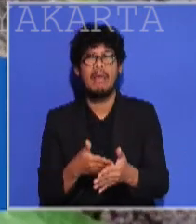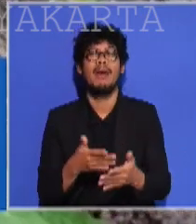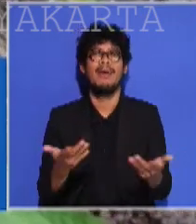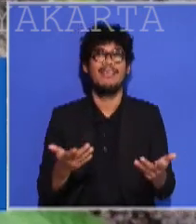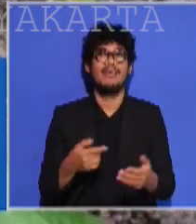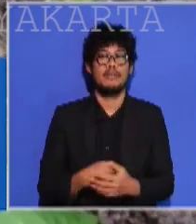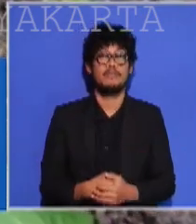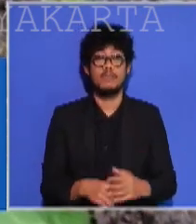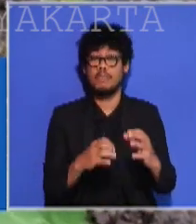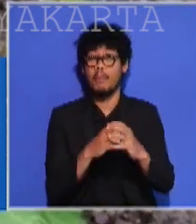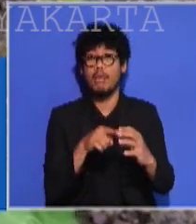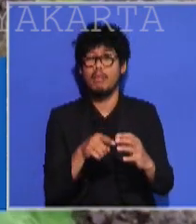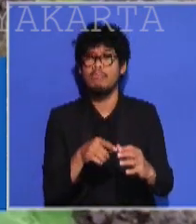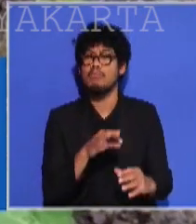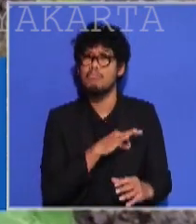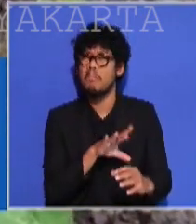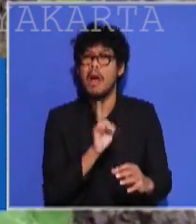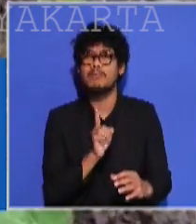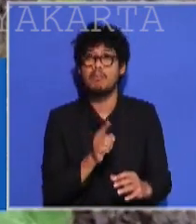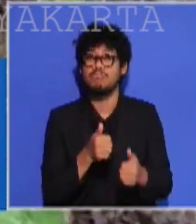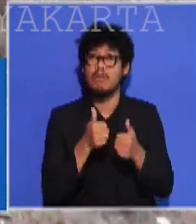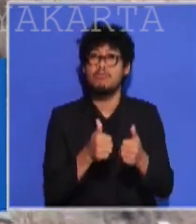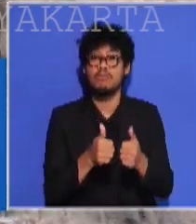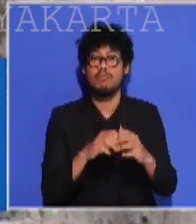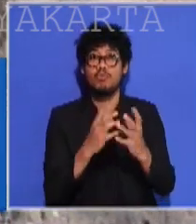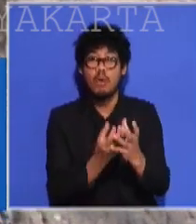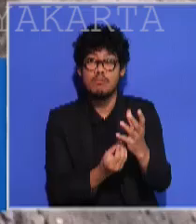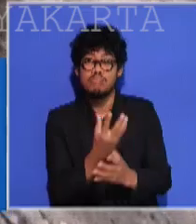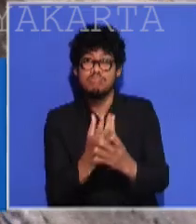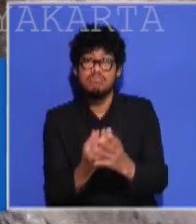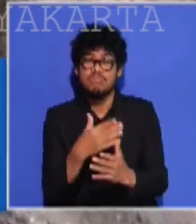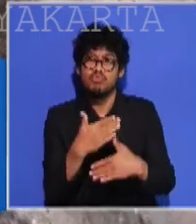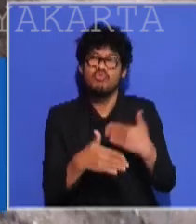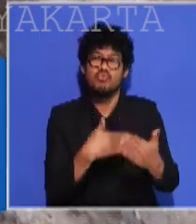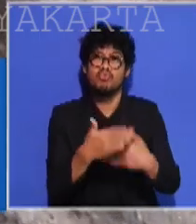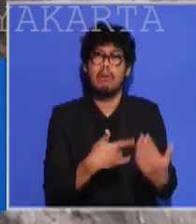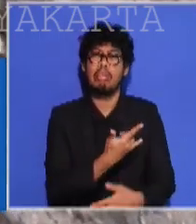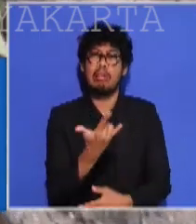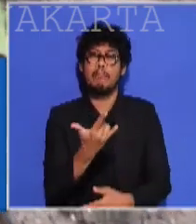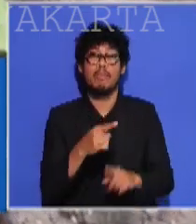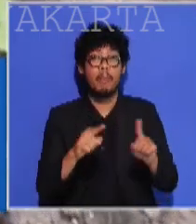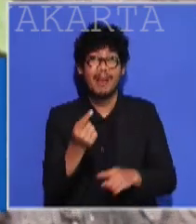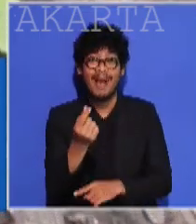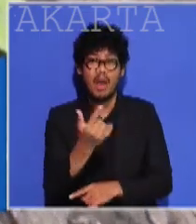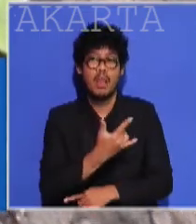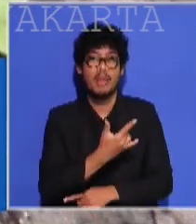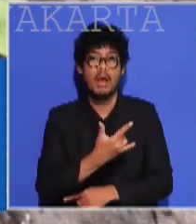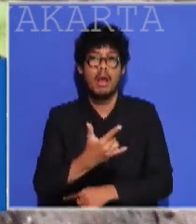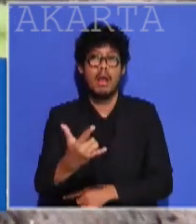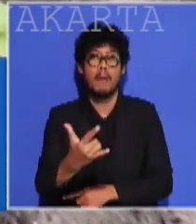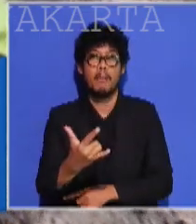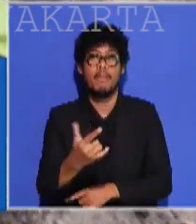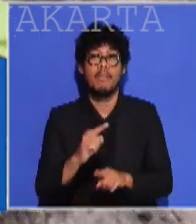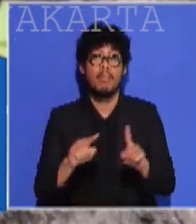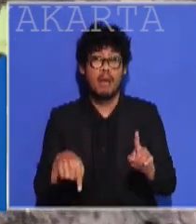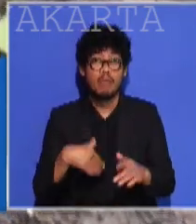kapetang produktif sanget. Boten namung menika regi tomat ugi kapetang ajek sae. Nanging kados pundi malih,